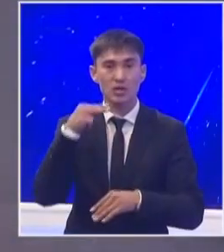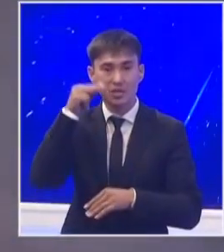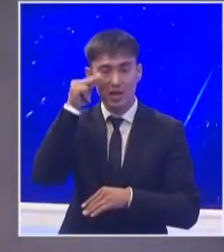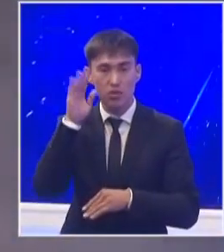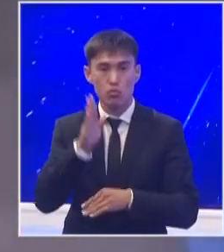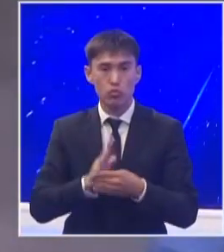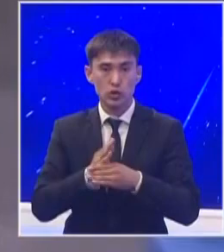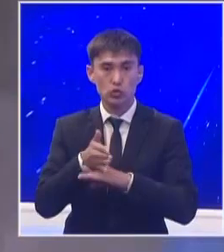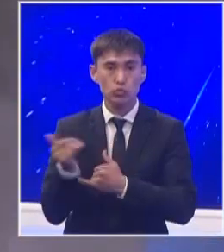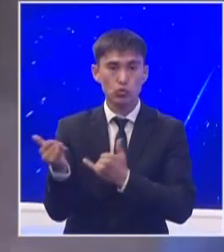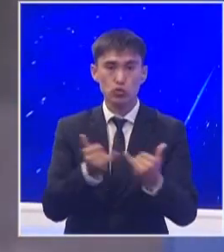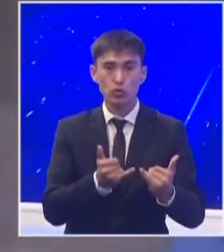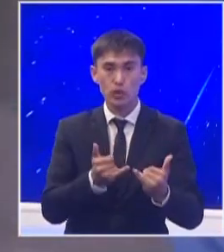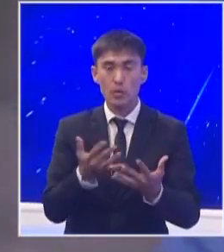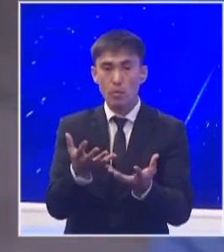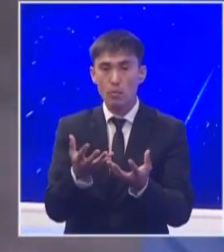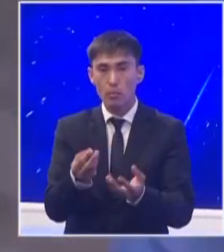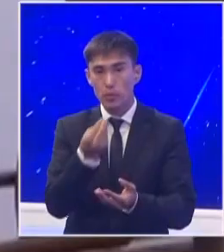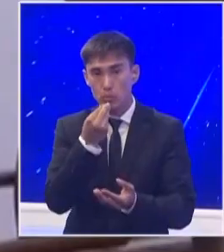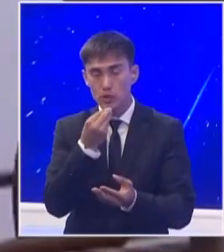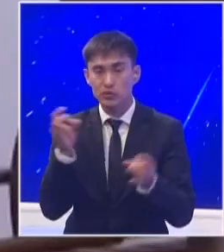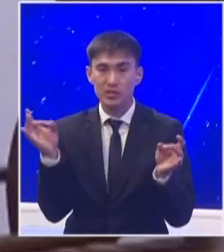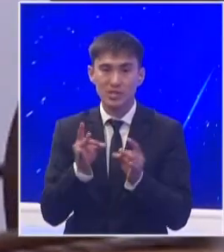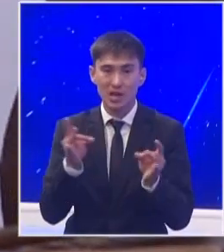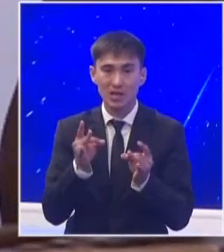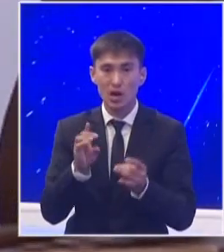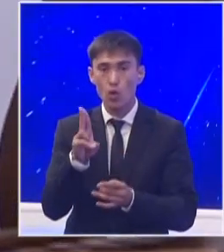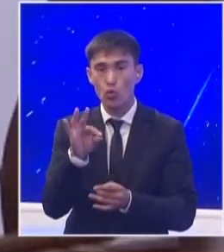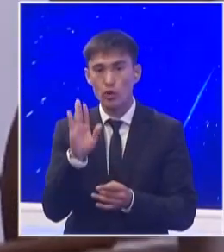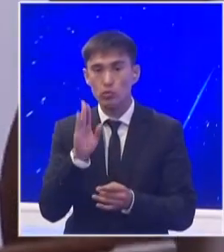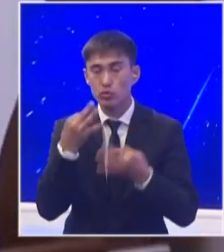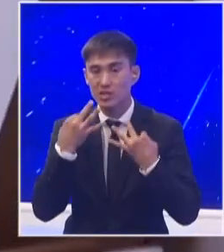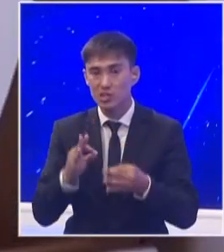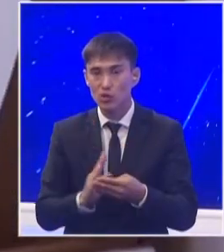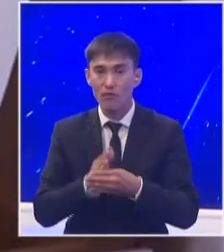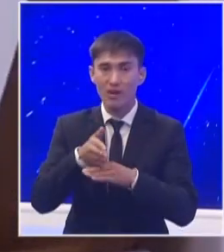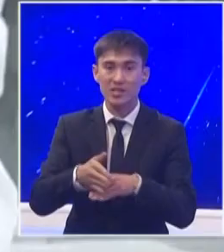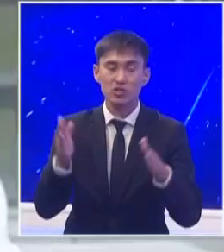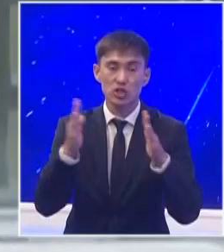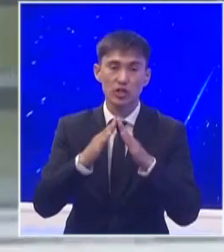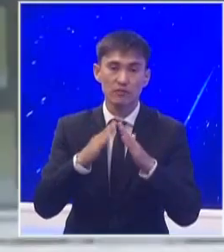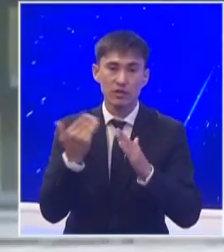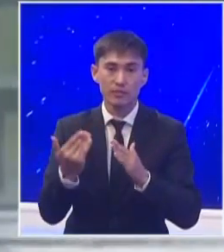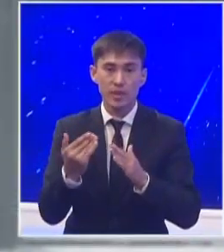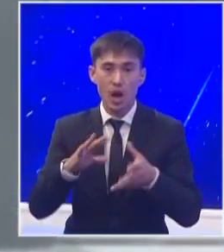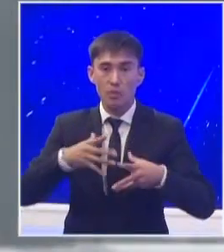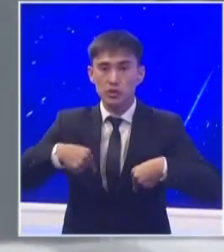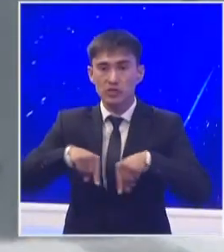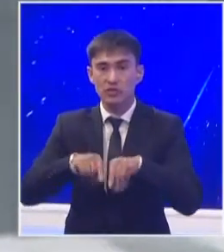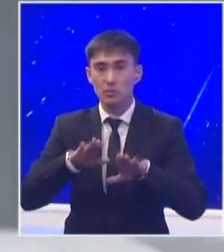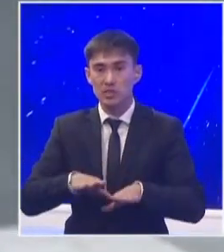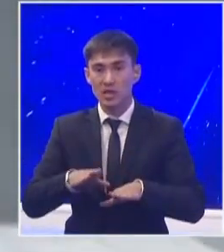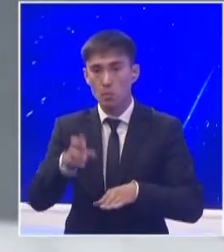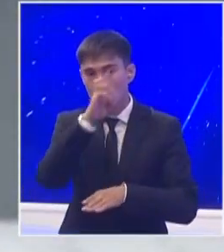будут доступны услуги по приему пищи в ресторанах, а курьерам будет разрешено входить в жилые кварталы. В общественных